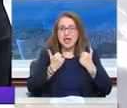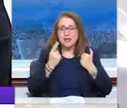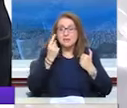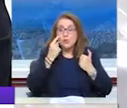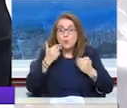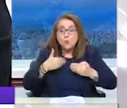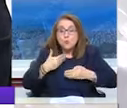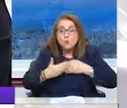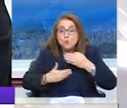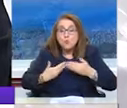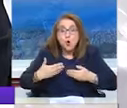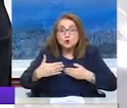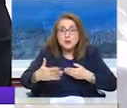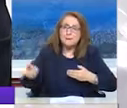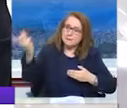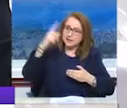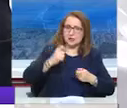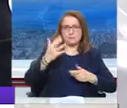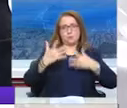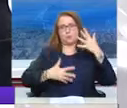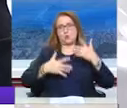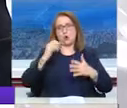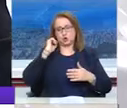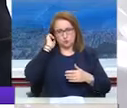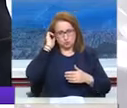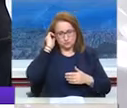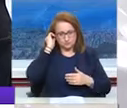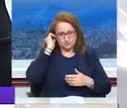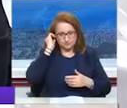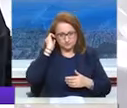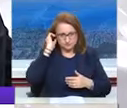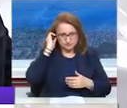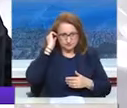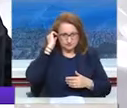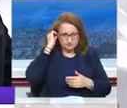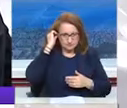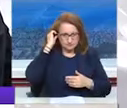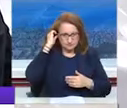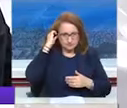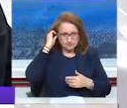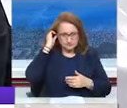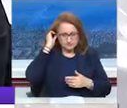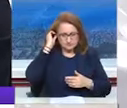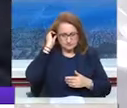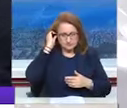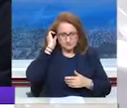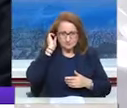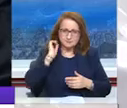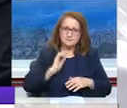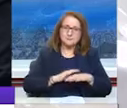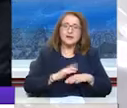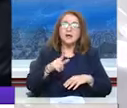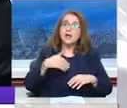Θα μπορούμε να πάμε στην αναλυτική αναμόρφωση του προϋπολογισμού όταν μπορούμε να προσδιορίσουμε